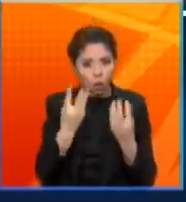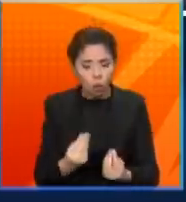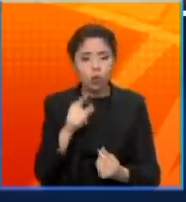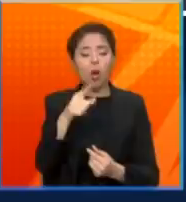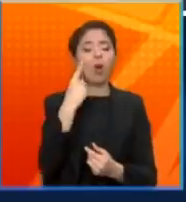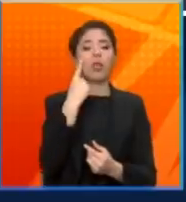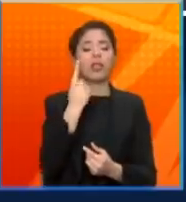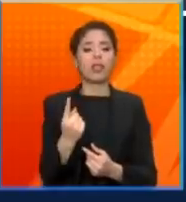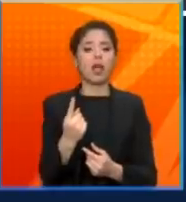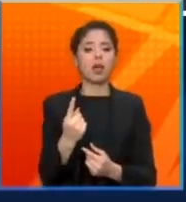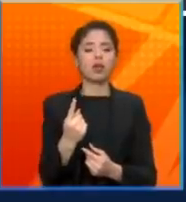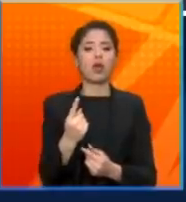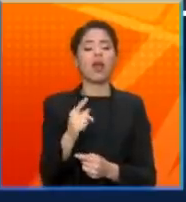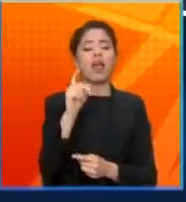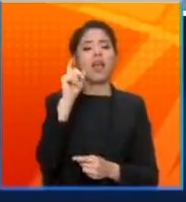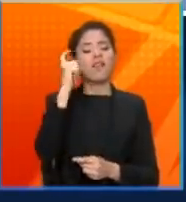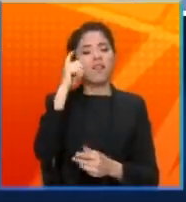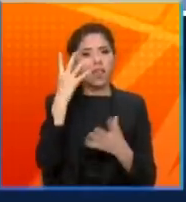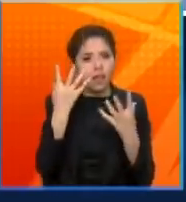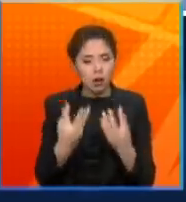durumda zaten görüş olarak